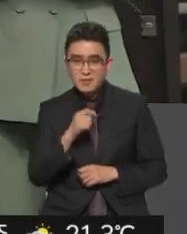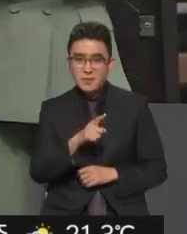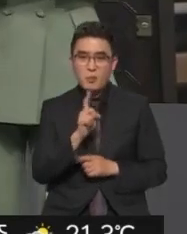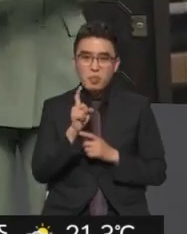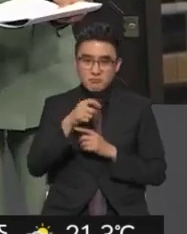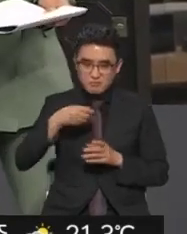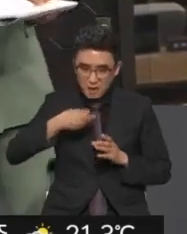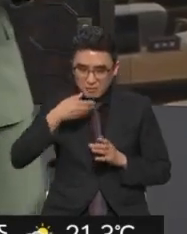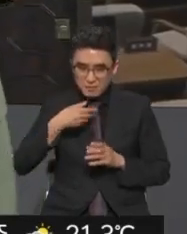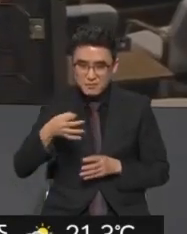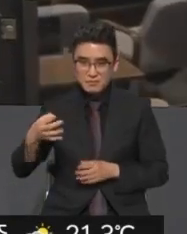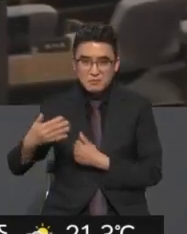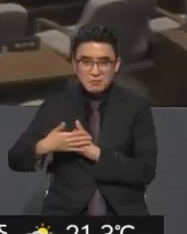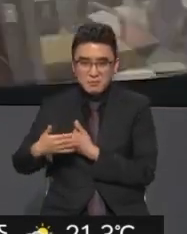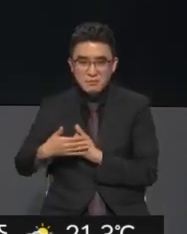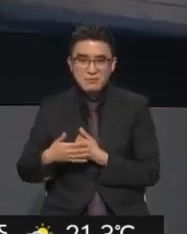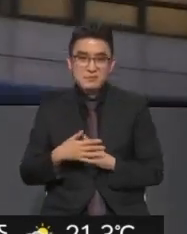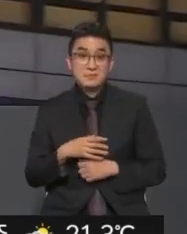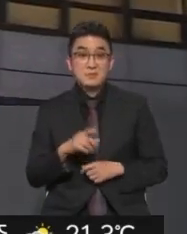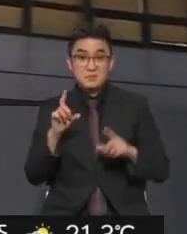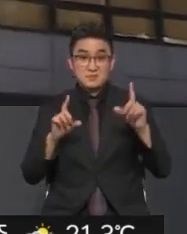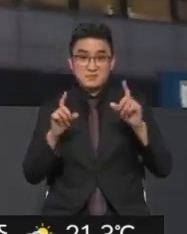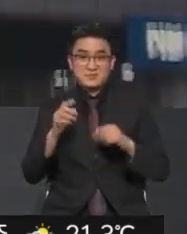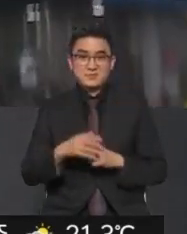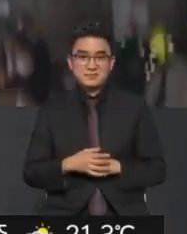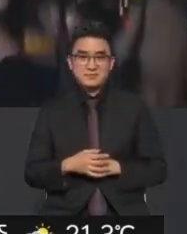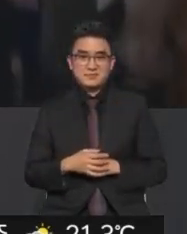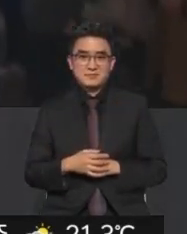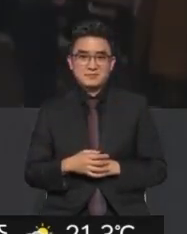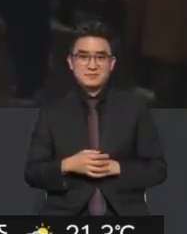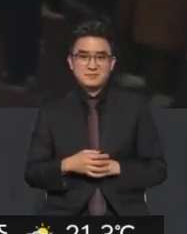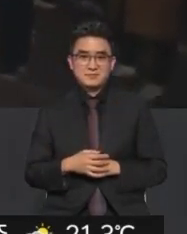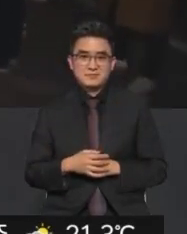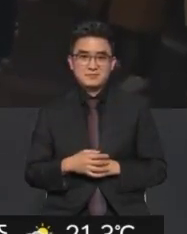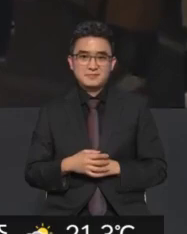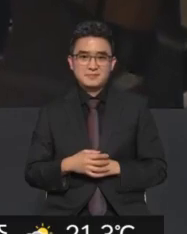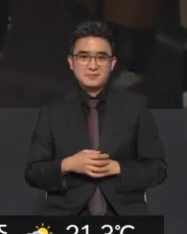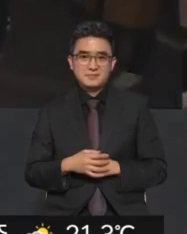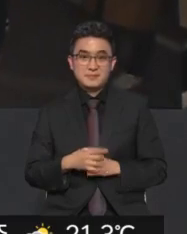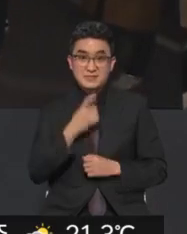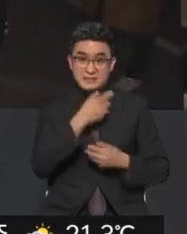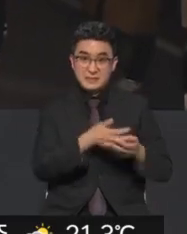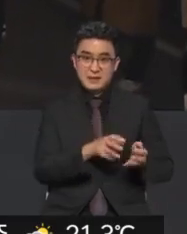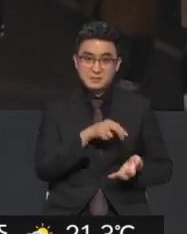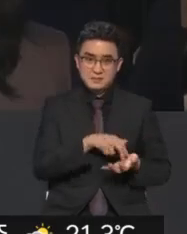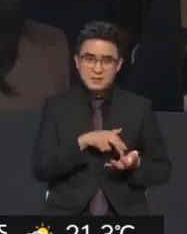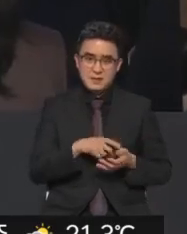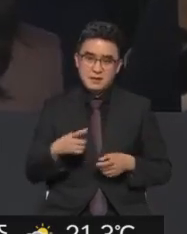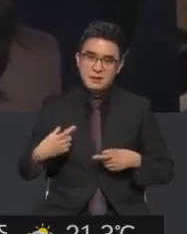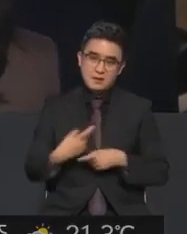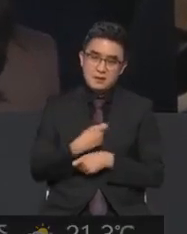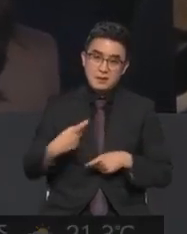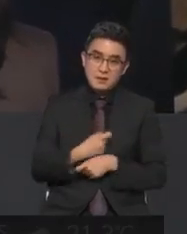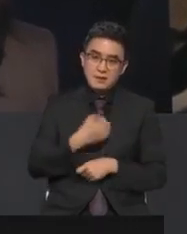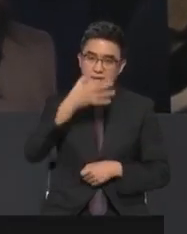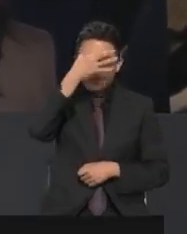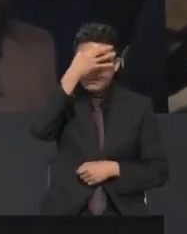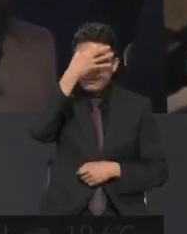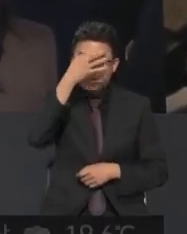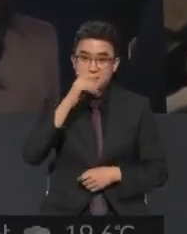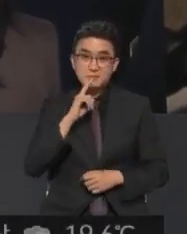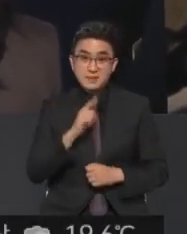네 검찰의 수사 먼지털이식 정치보복수사라는게 민주당의 입장이죠 수사의 과정도 문제를 삼고